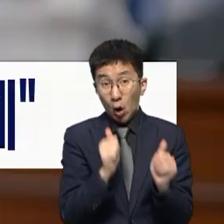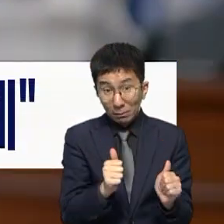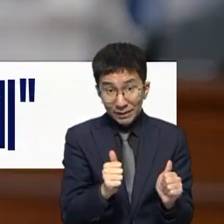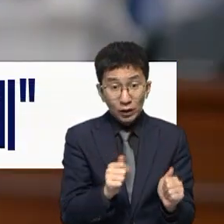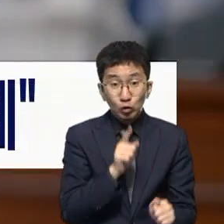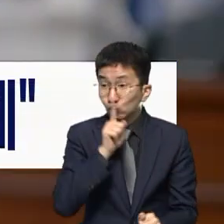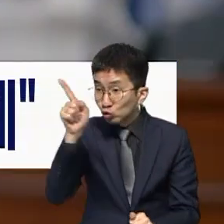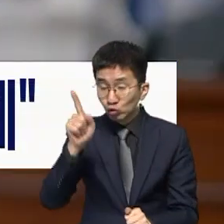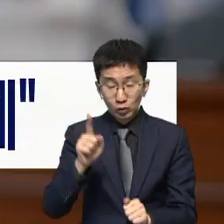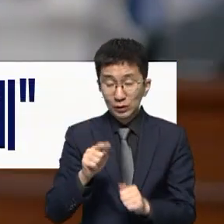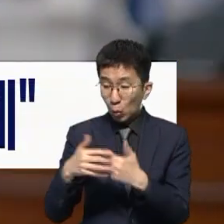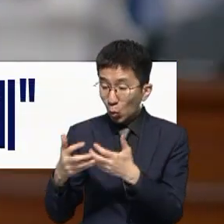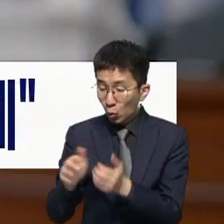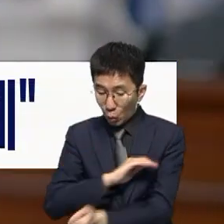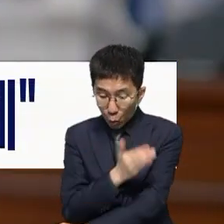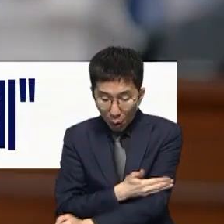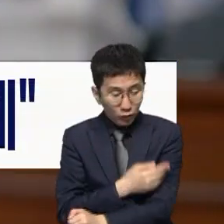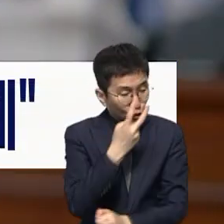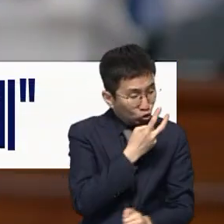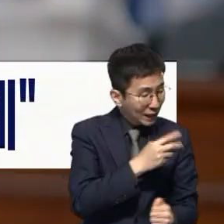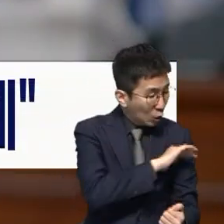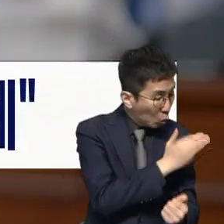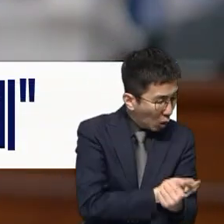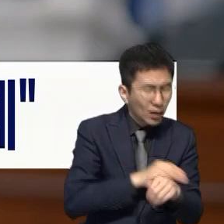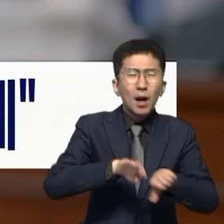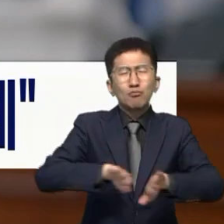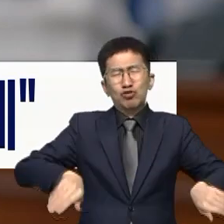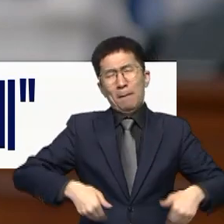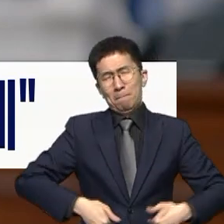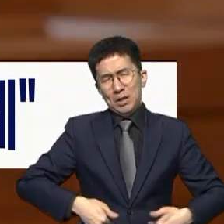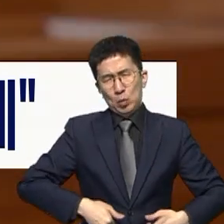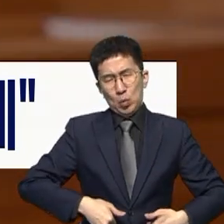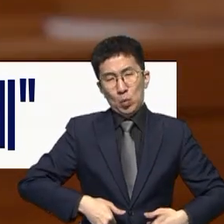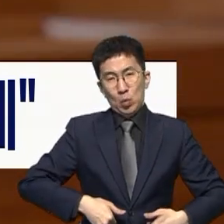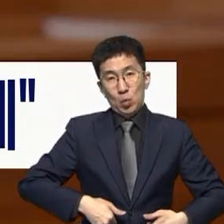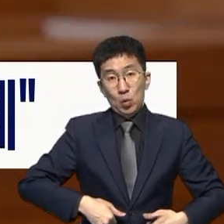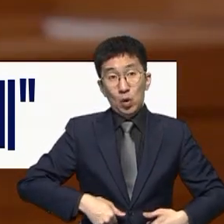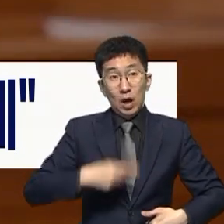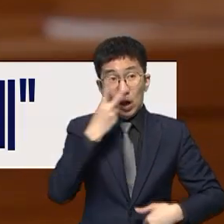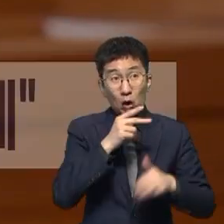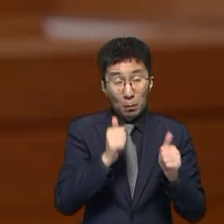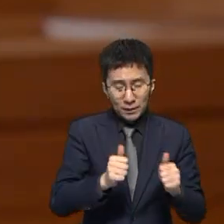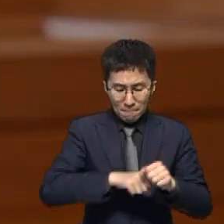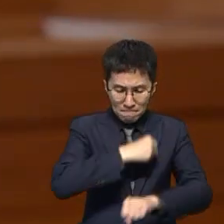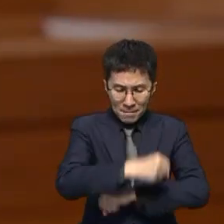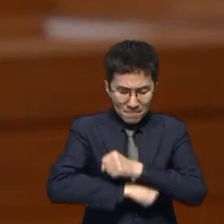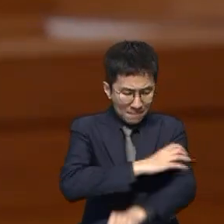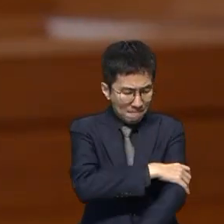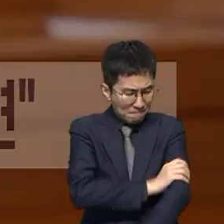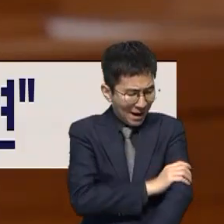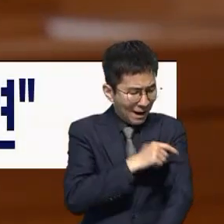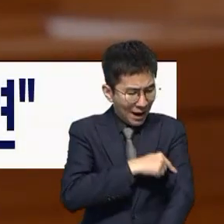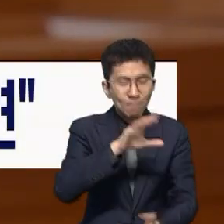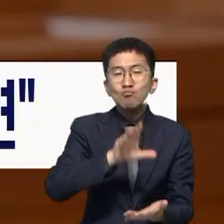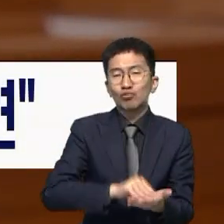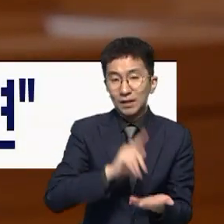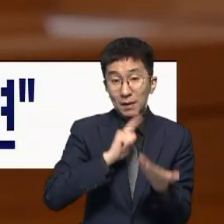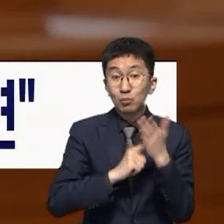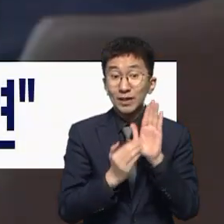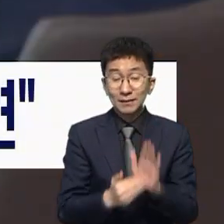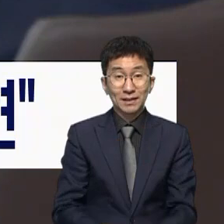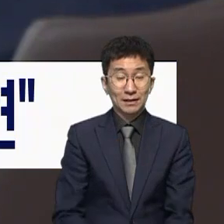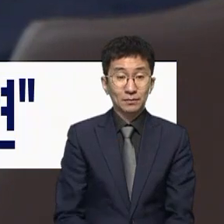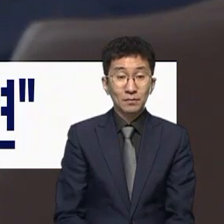기소권 분리는 가야 할 방향이라며 그 근거로 검찰의 정치화를 콕 집었습니다. 검찰에 연루된